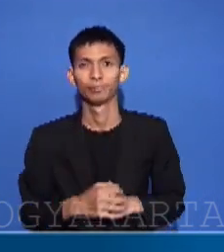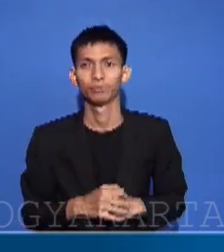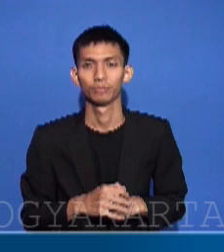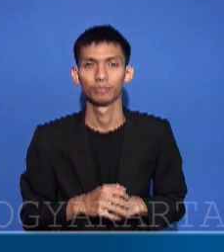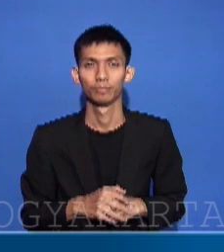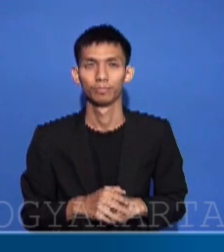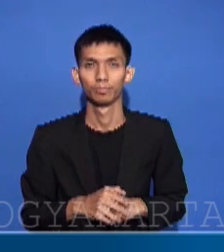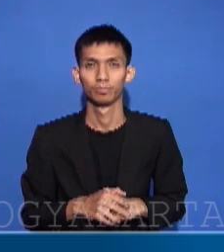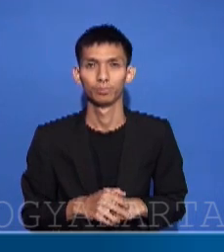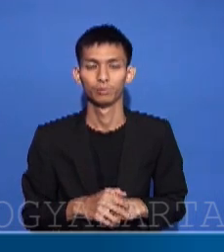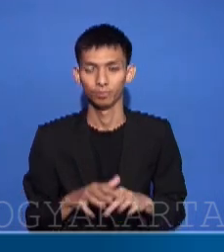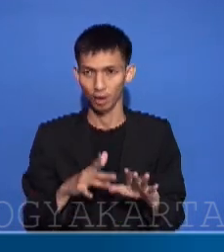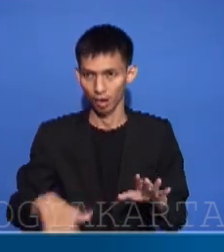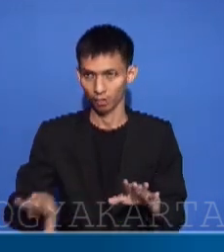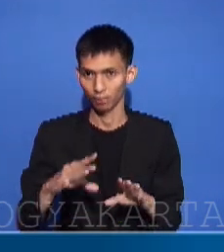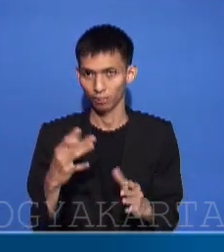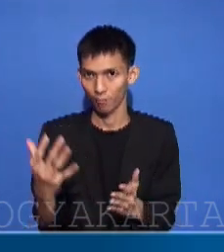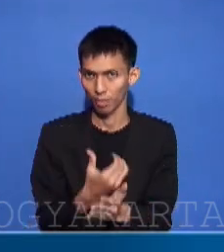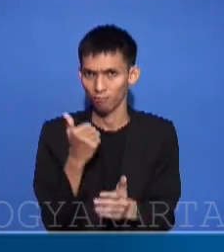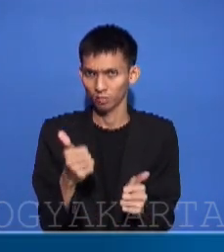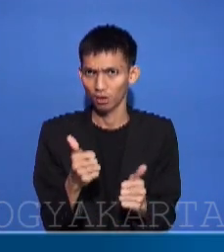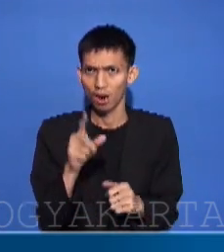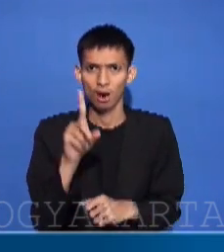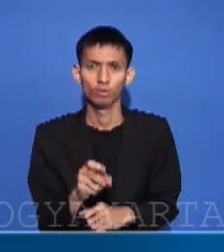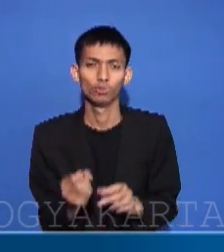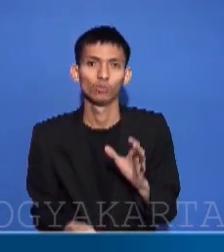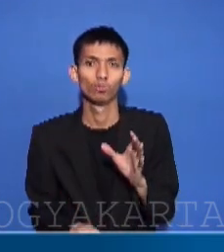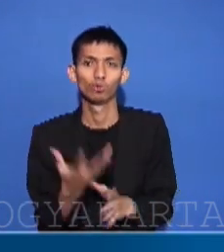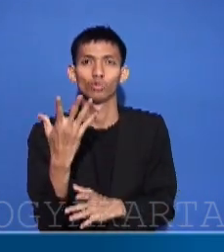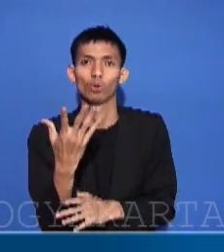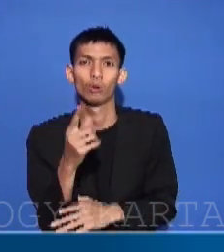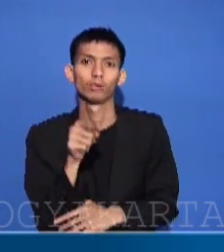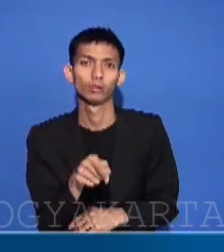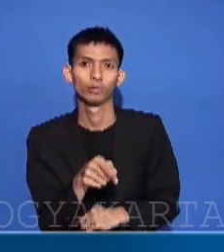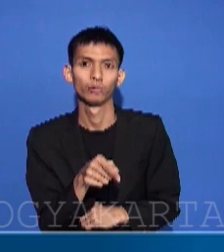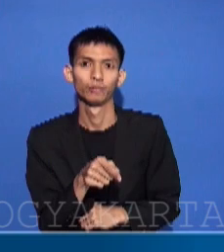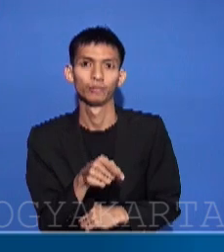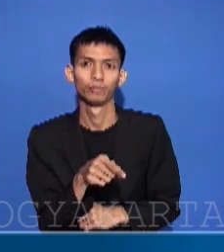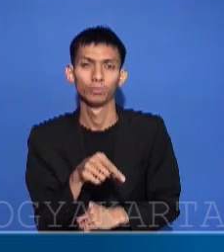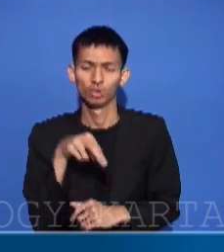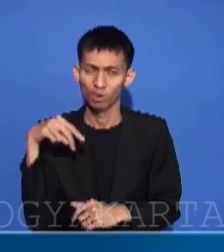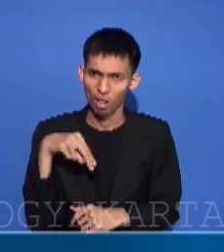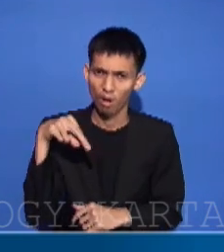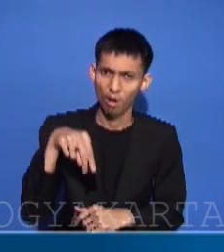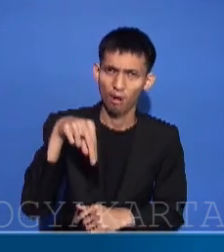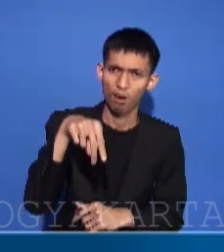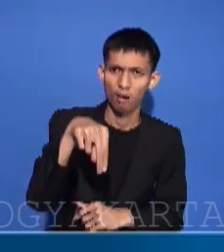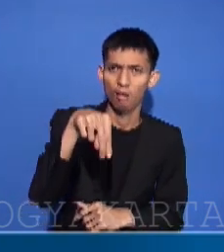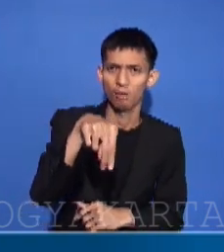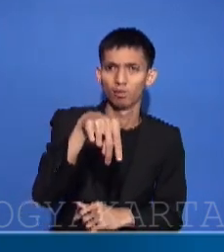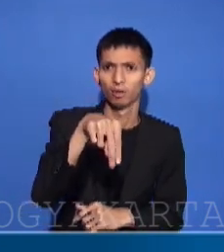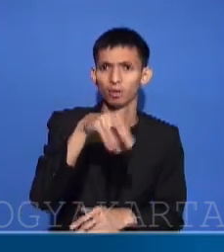untuk mendapatkan air warga harus mengambil dari sumber mata air tersebut dengan berjalan kaki sejauh setengah KM